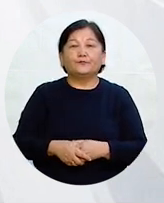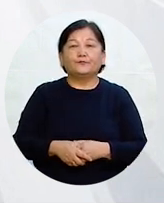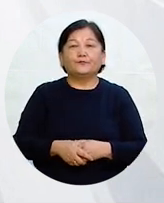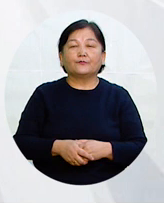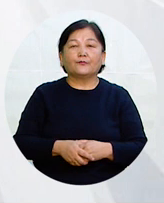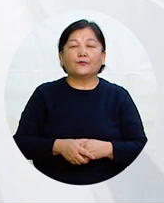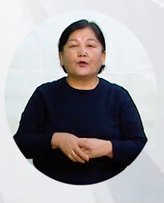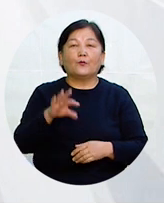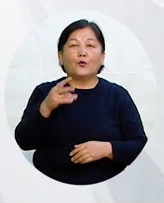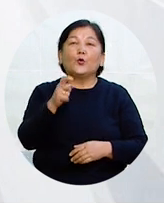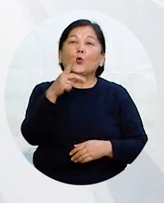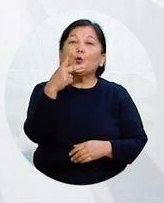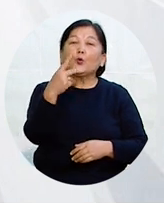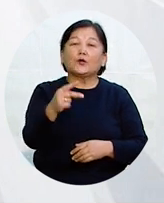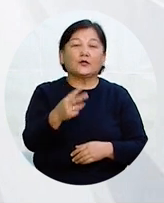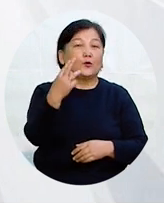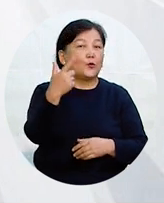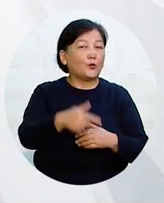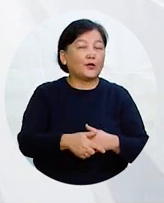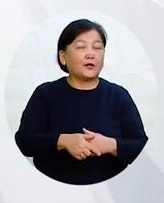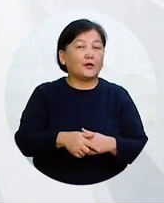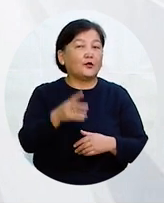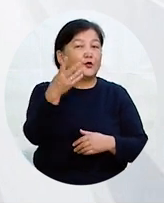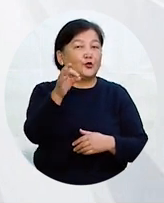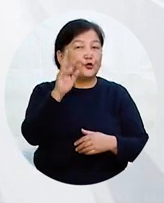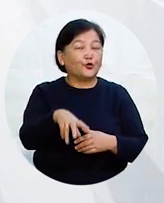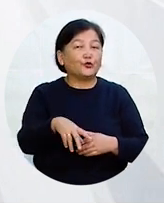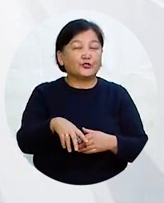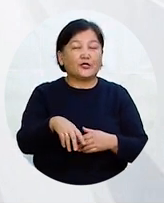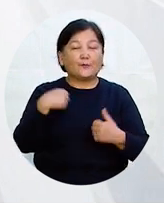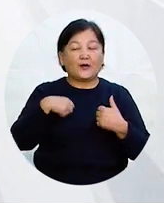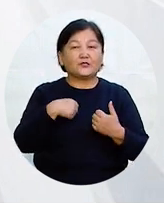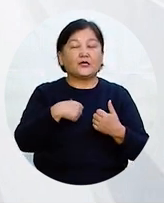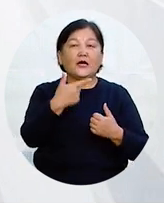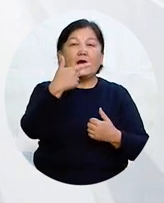За мөн хүр гэдэг үгийг бас багш нөхцлүүдийн галглаад өгцөө учраас